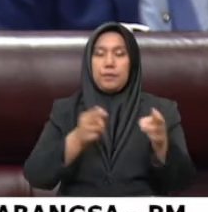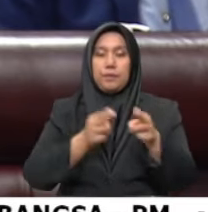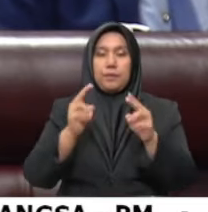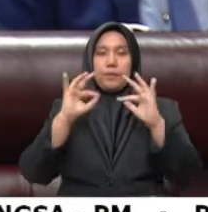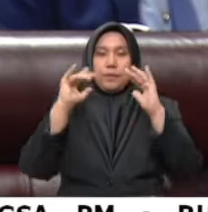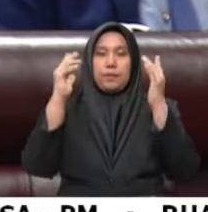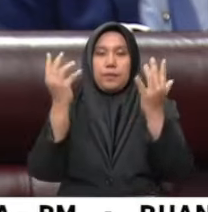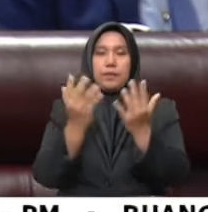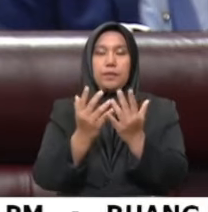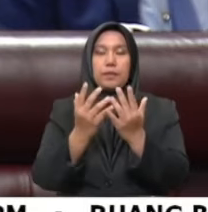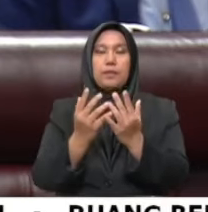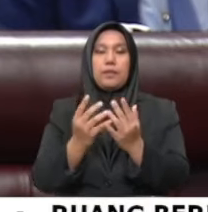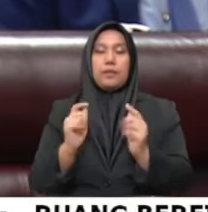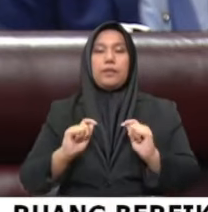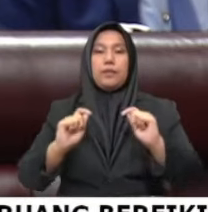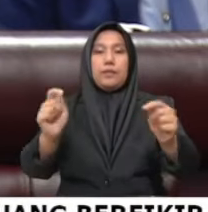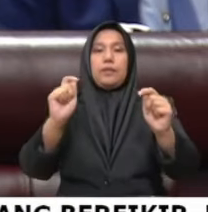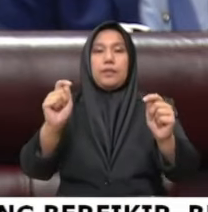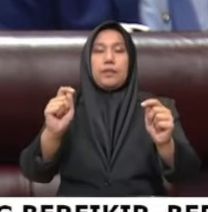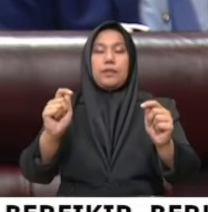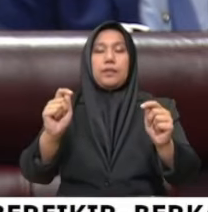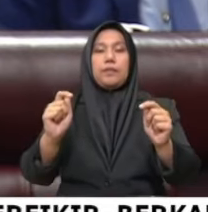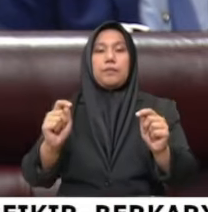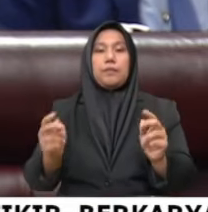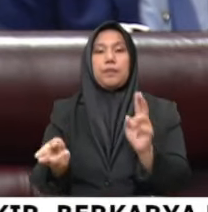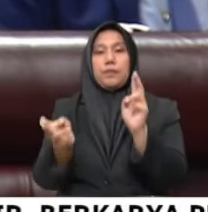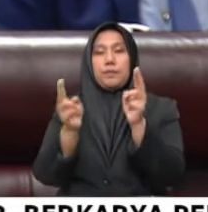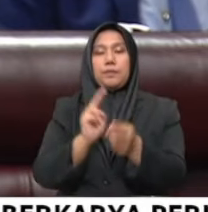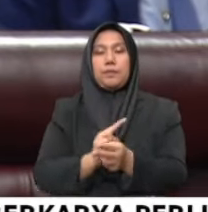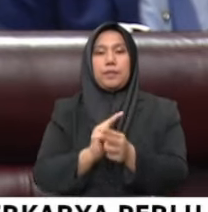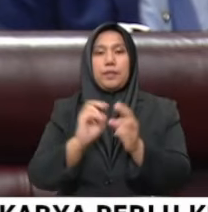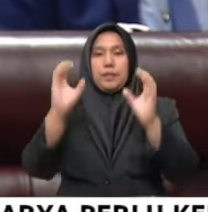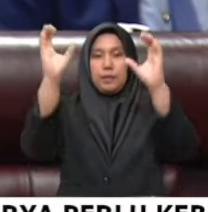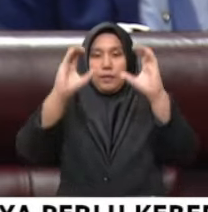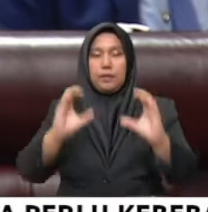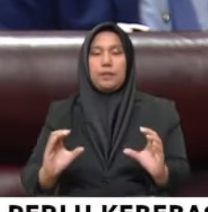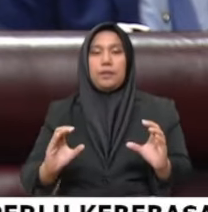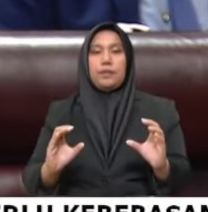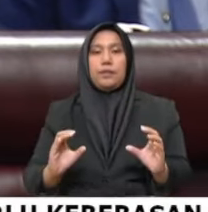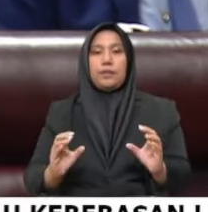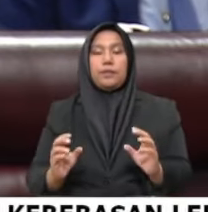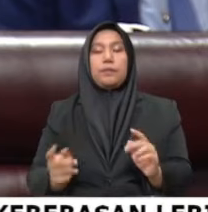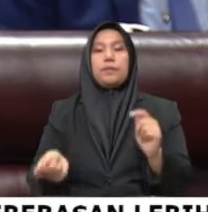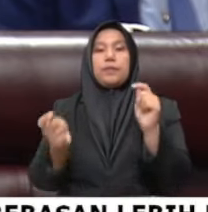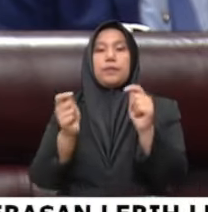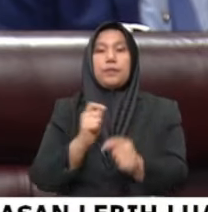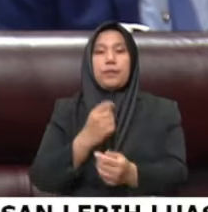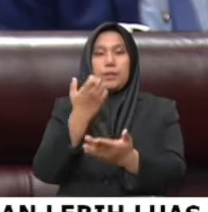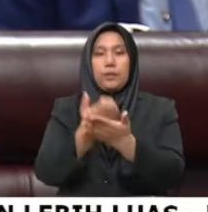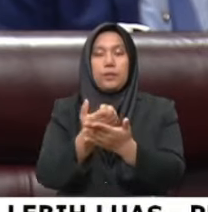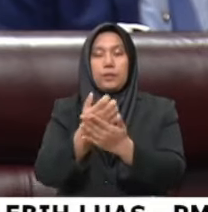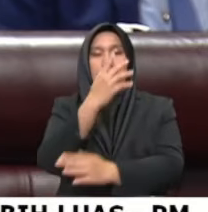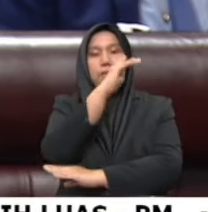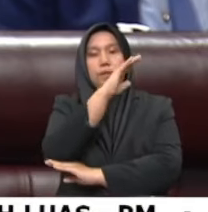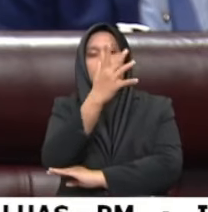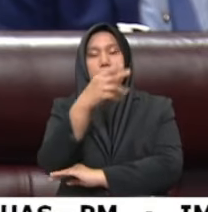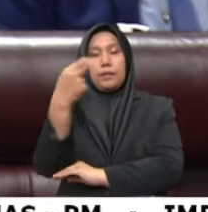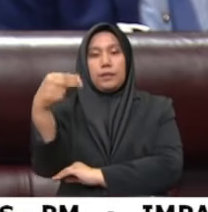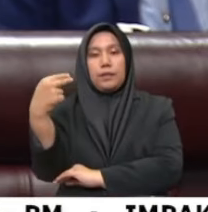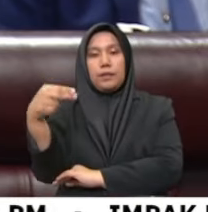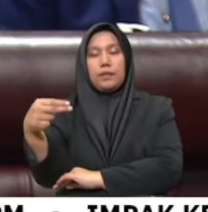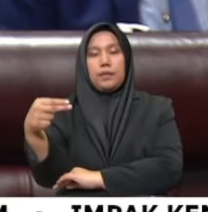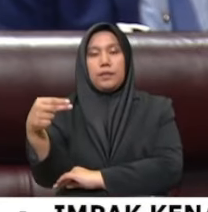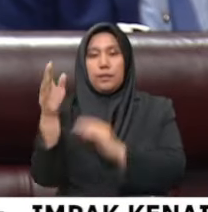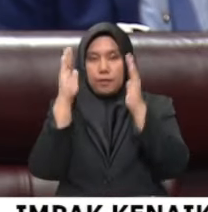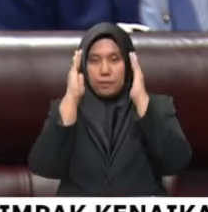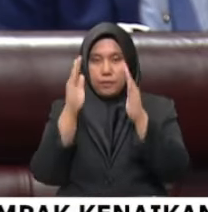sekitar, tindakan adaptasi dan mitigasi perubahan iklim, usaha menyokong transisi kepada ekonomi hijau, tumpuan kepada